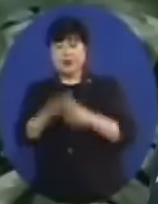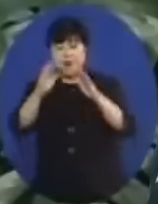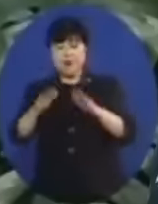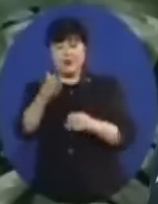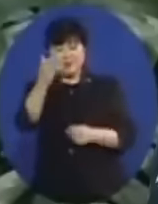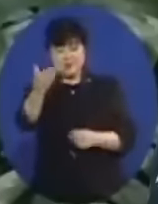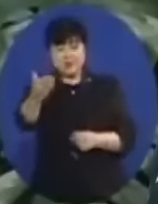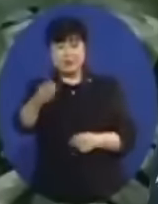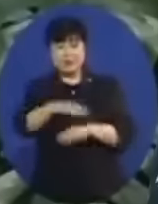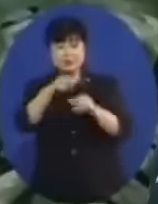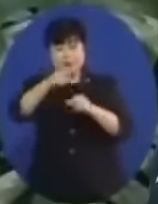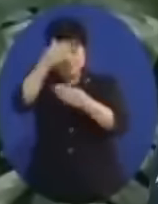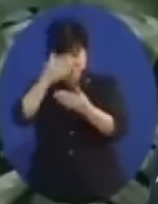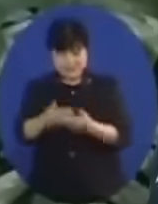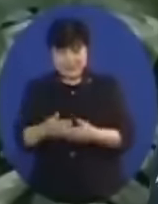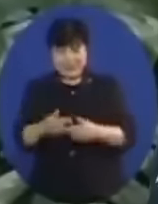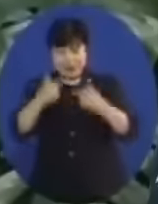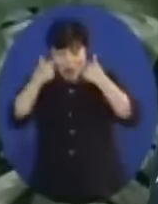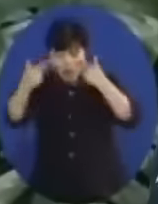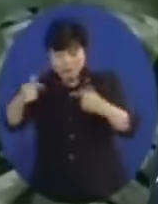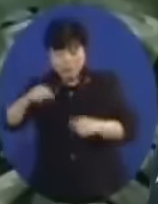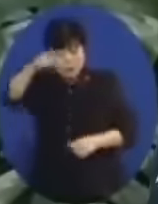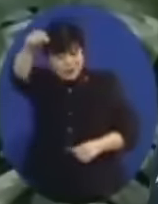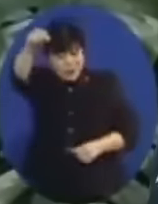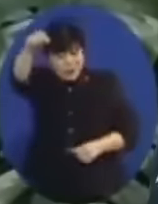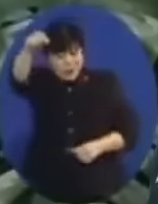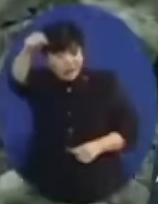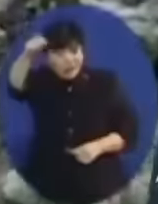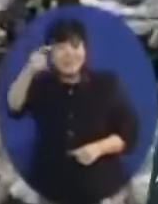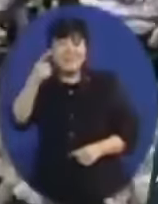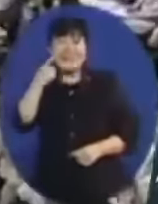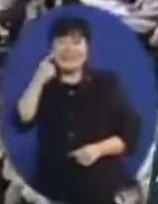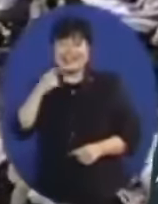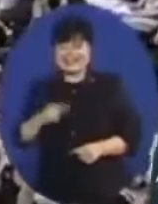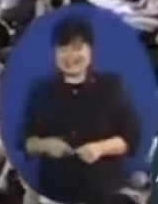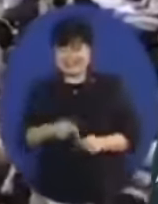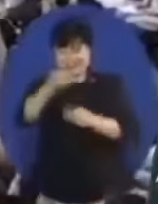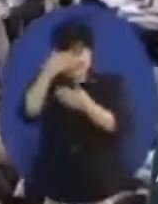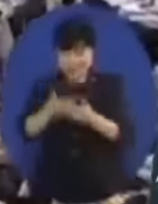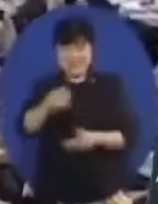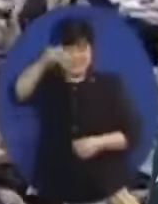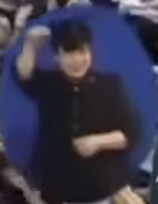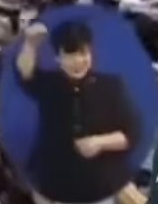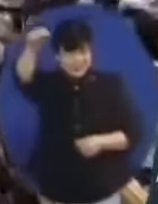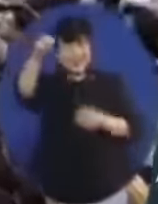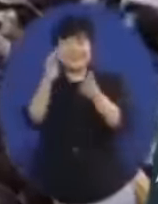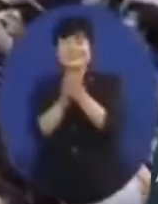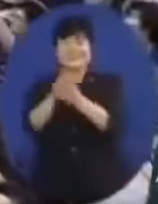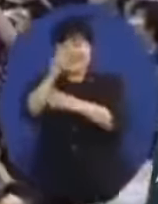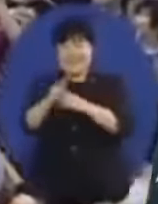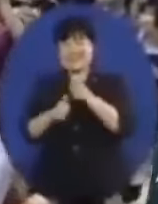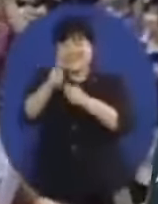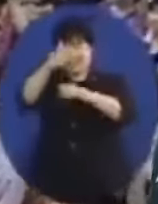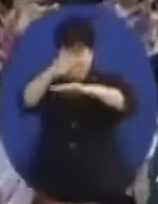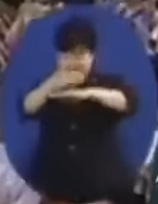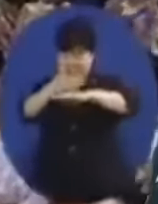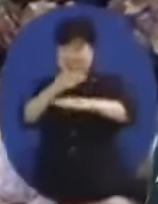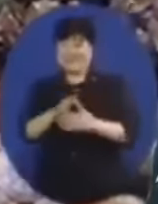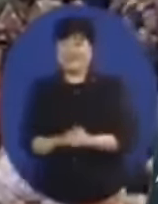오늘 여러분 모두 다 구원 받았다고 확신한 사람 손 들어 보십시오. 한번 하나님께 감사드립니다.